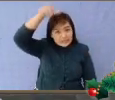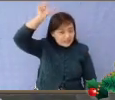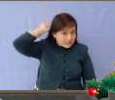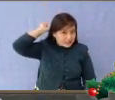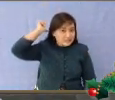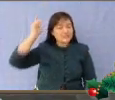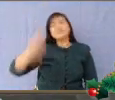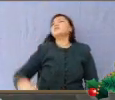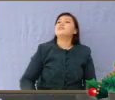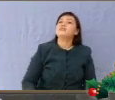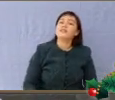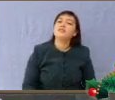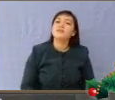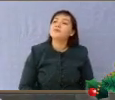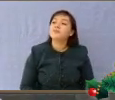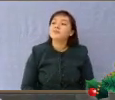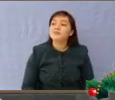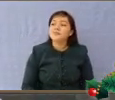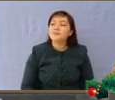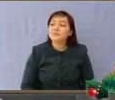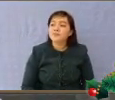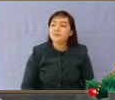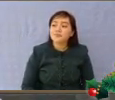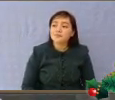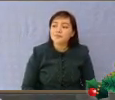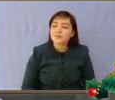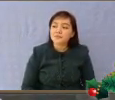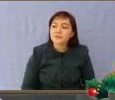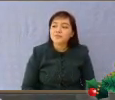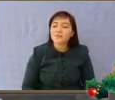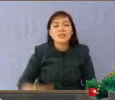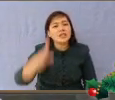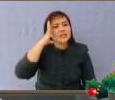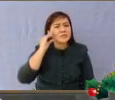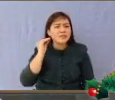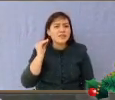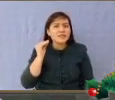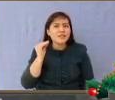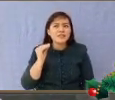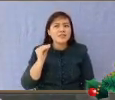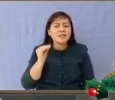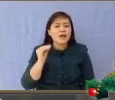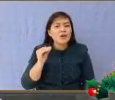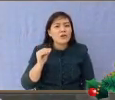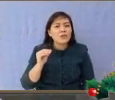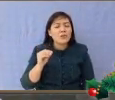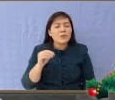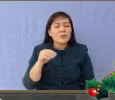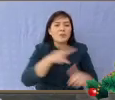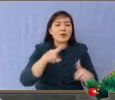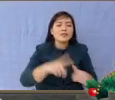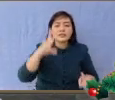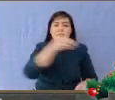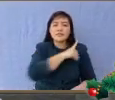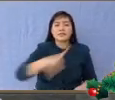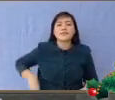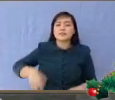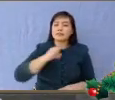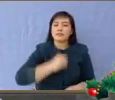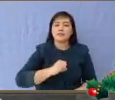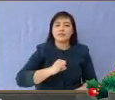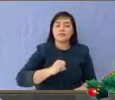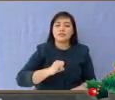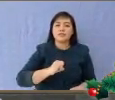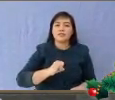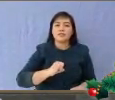po ay hinahunting ni Saul? Yung experience ni David na siya po ay tinatraidor ng kanyang mga kasama mismo? Those were hardships